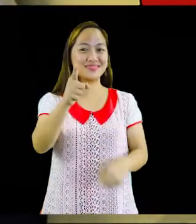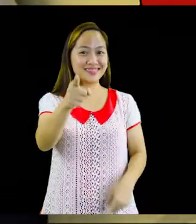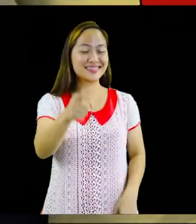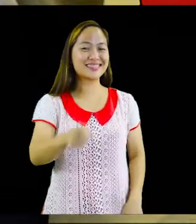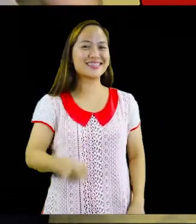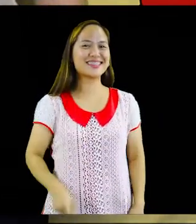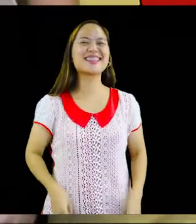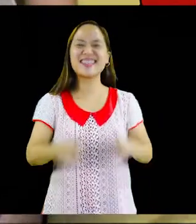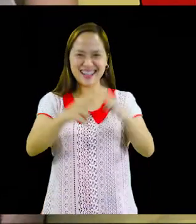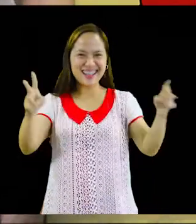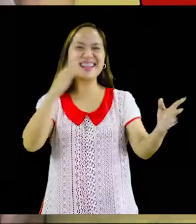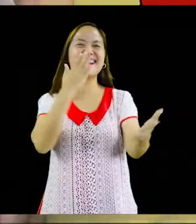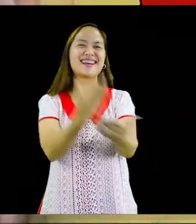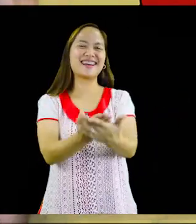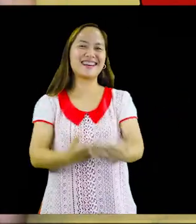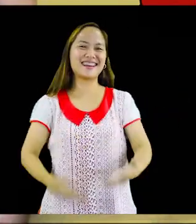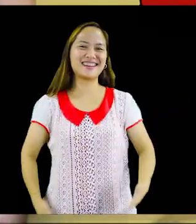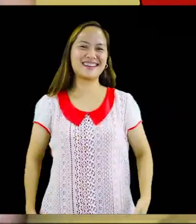Very good!